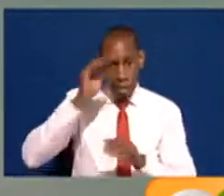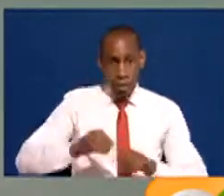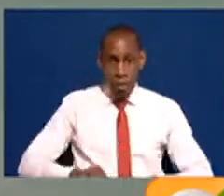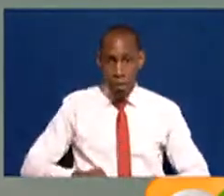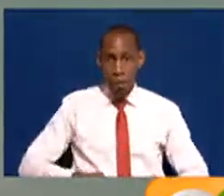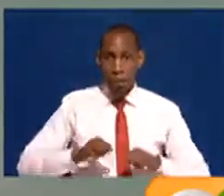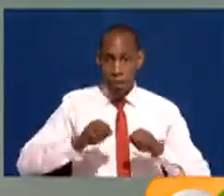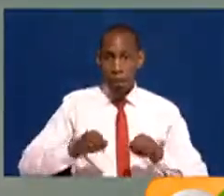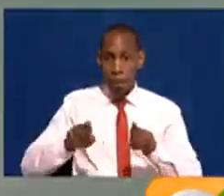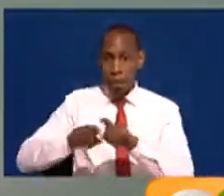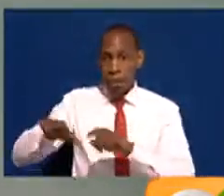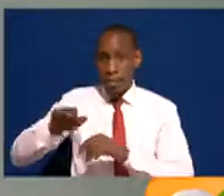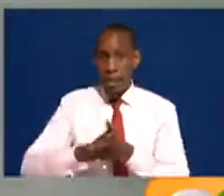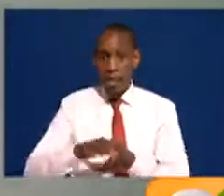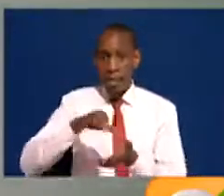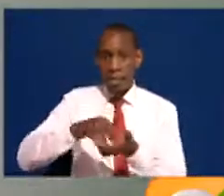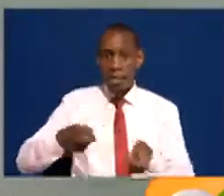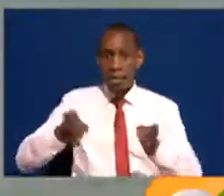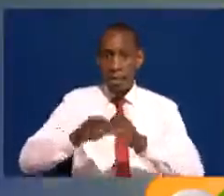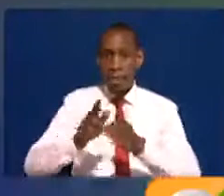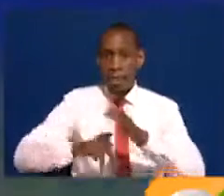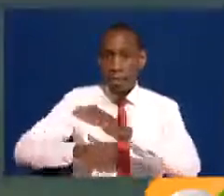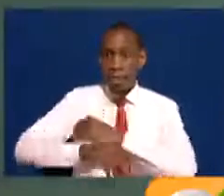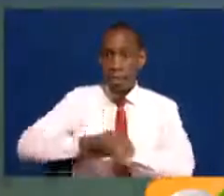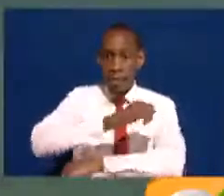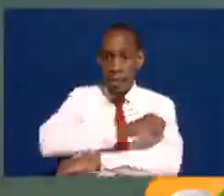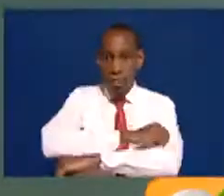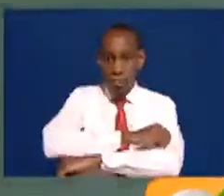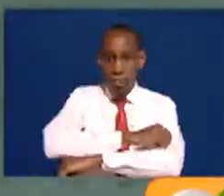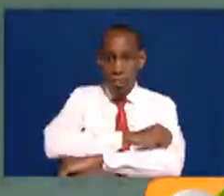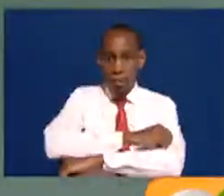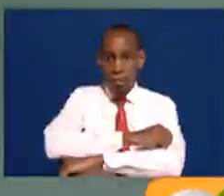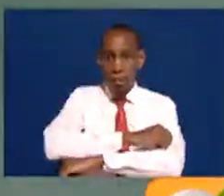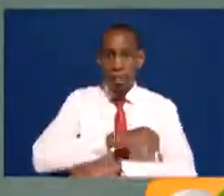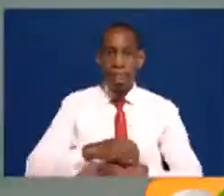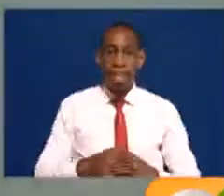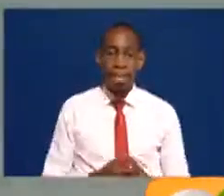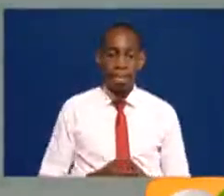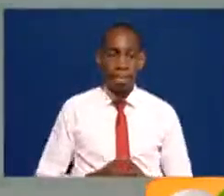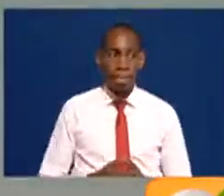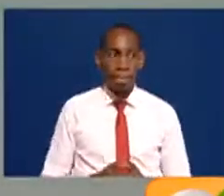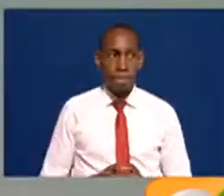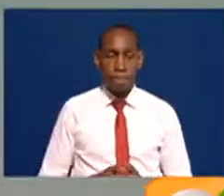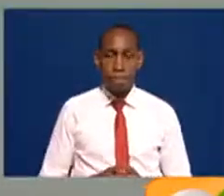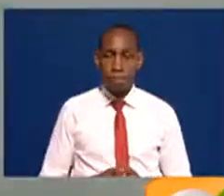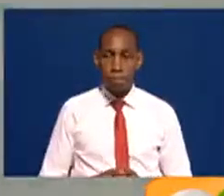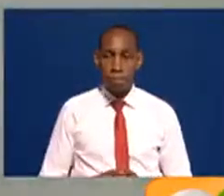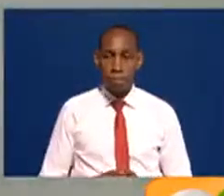Onduso. Tukio lilifanyika katika shule ya msingi ya Itumbe Dock iliyoko eneo la Nyamache.